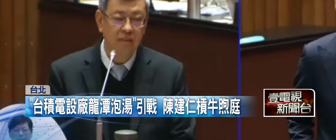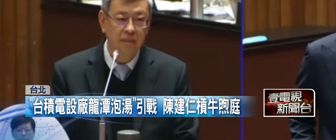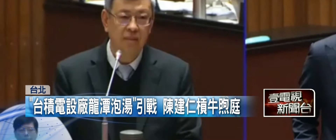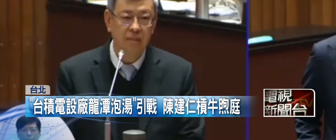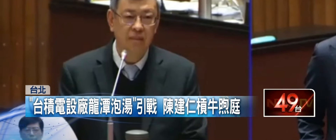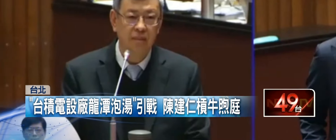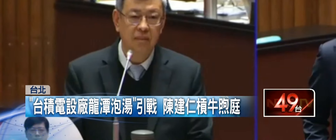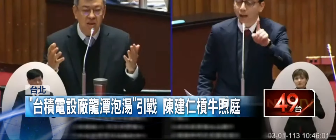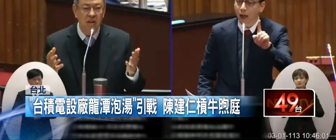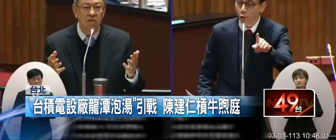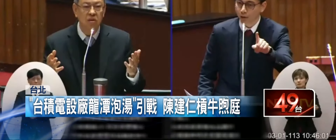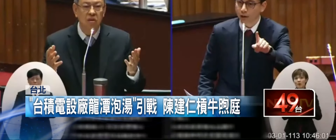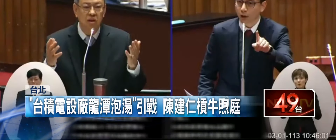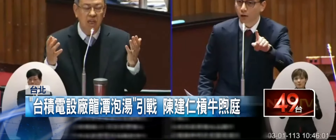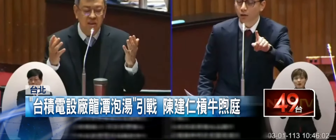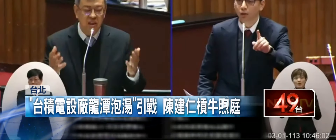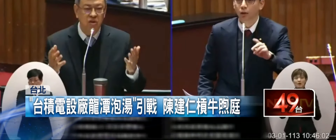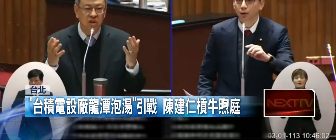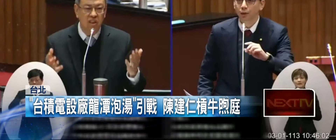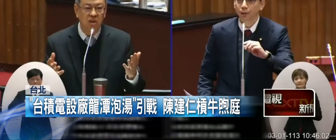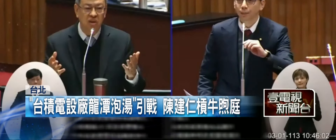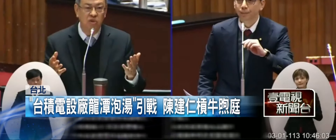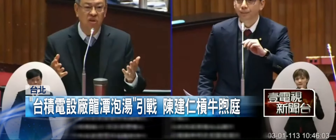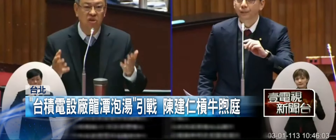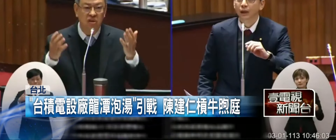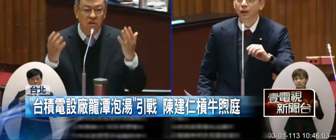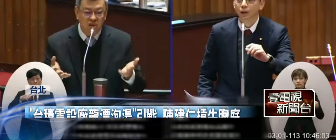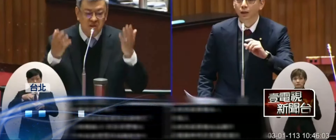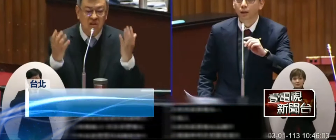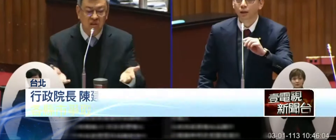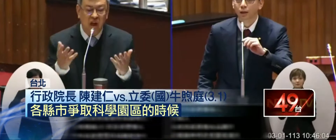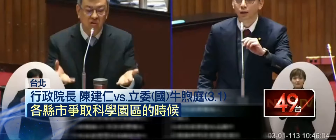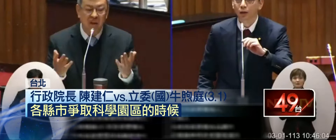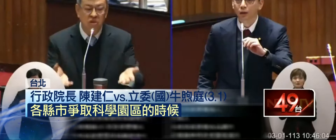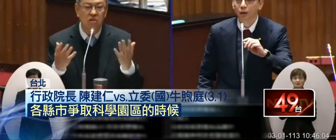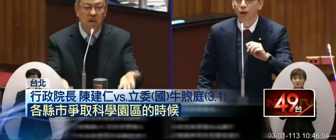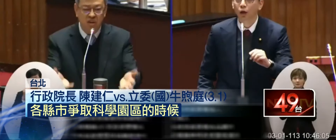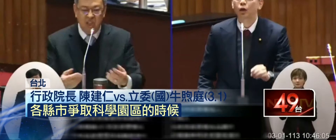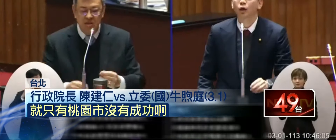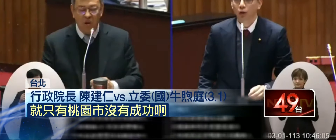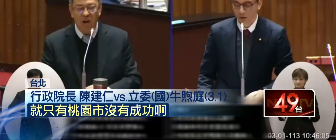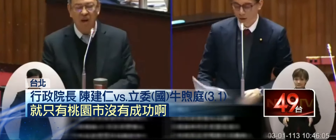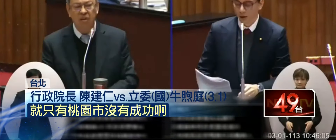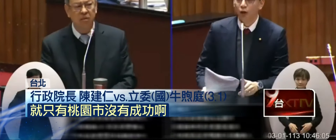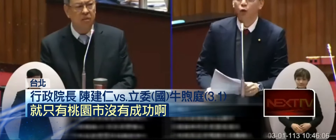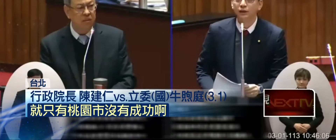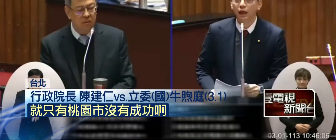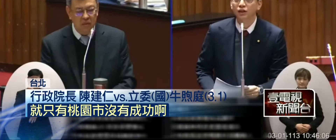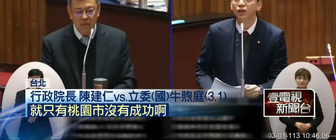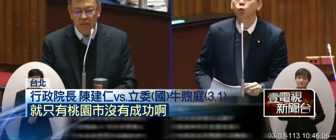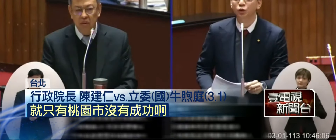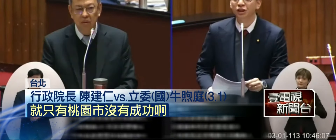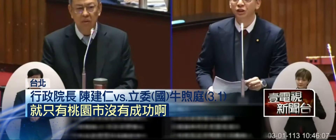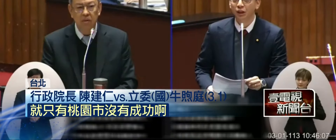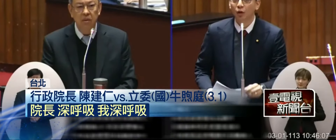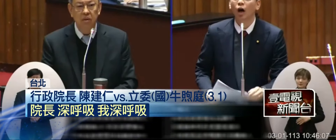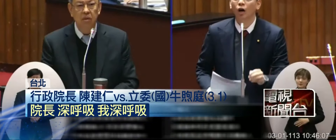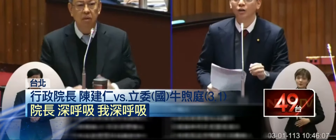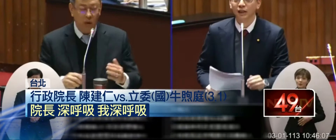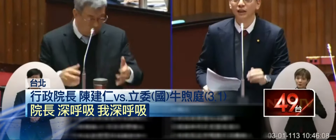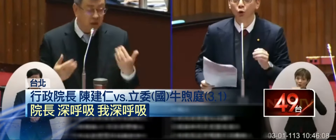他忍无可忍。 来桃园的时候，在争取科学园区的时候，就只有桃园市没有成功啊。 院长深呼